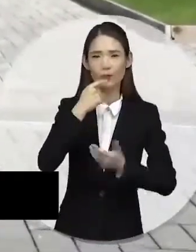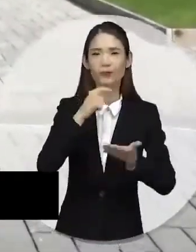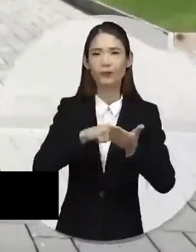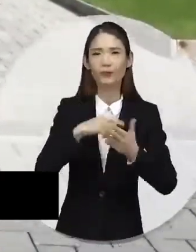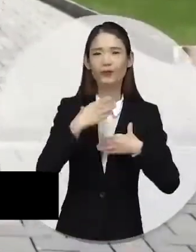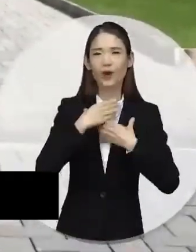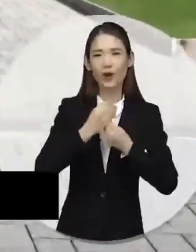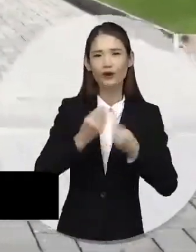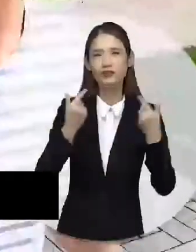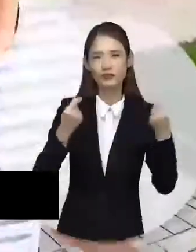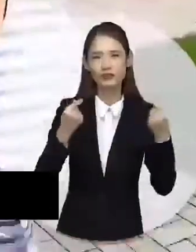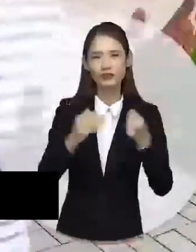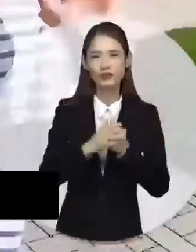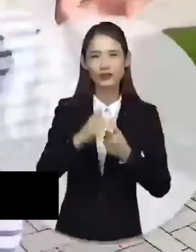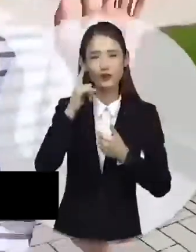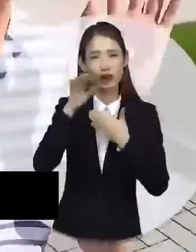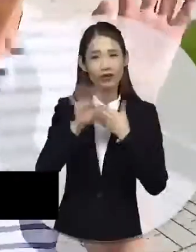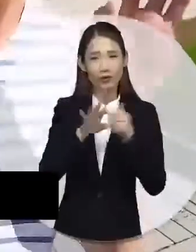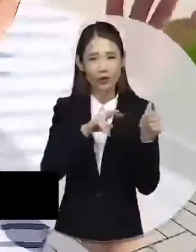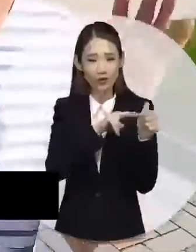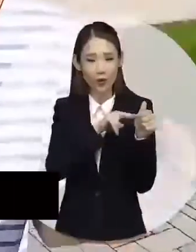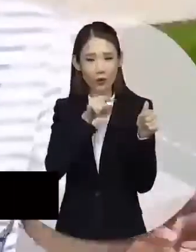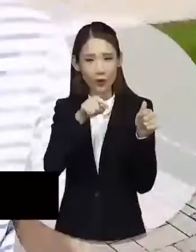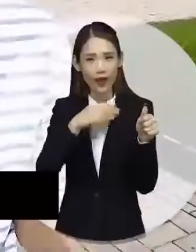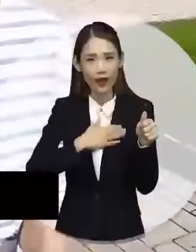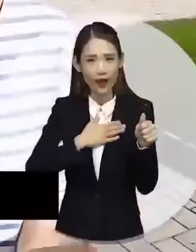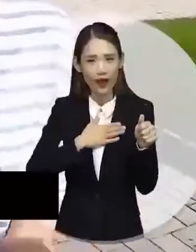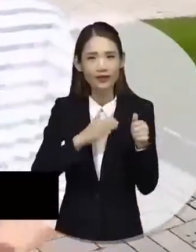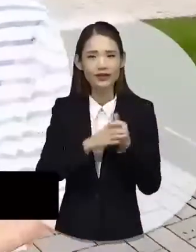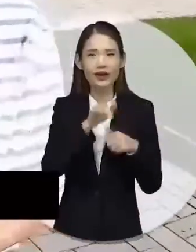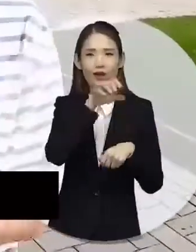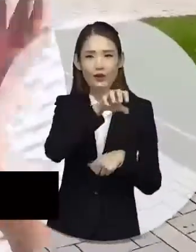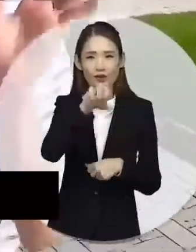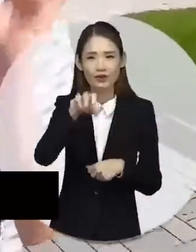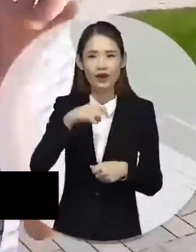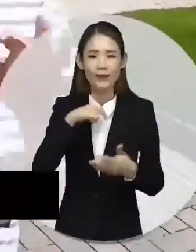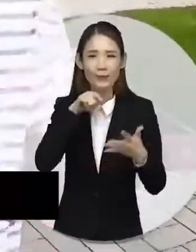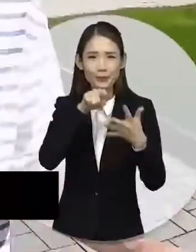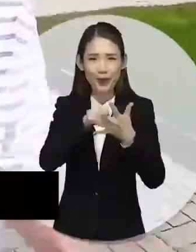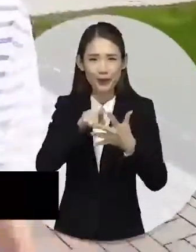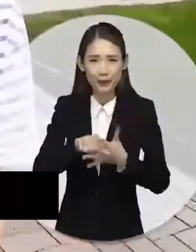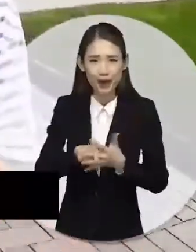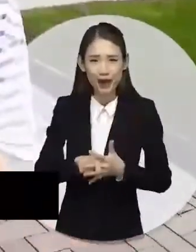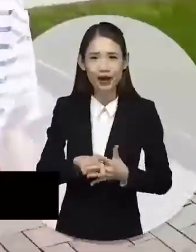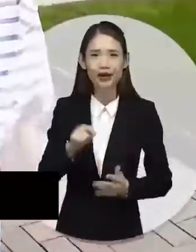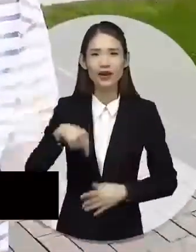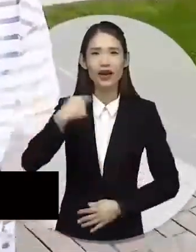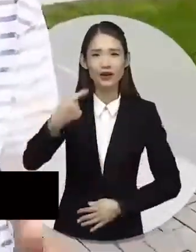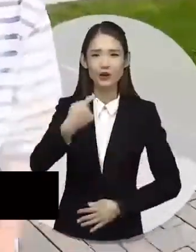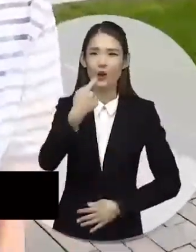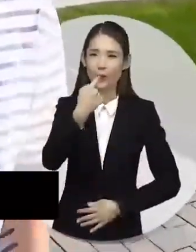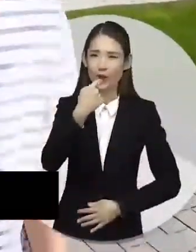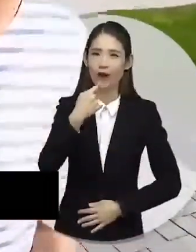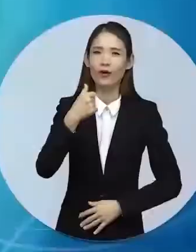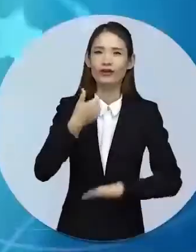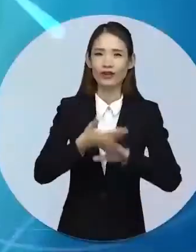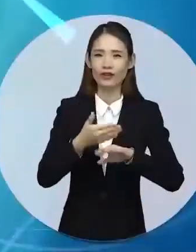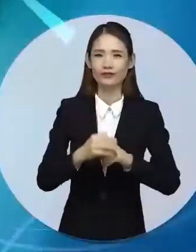같아. 왜냐면 정보를 아니까 내가 여기에 뭐가 있구나를 파악하고 배운다는 게 너무 다른